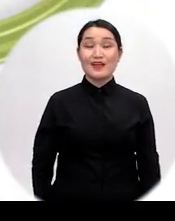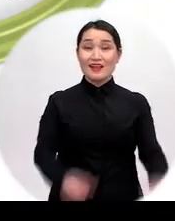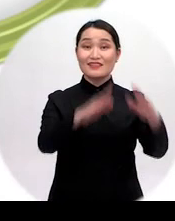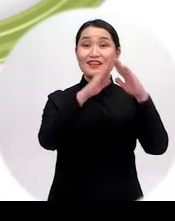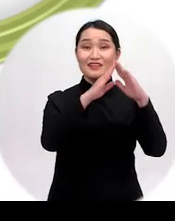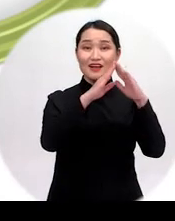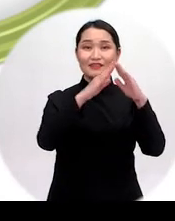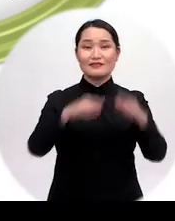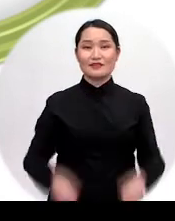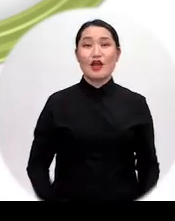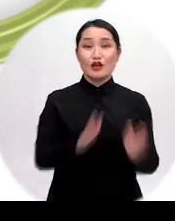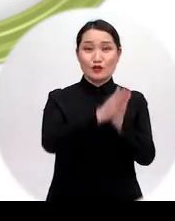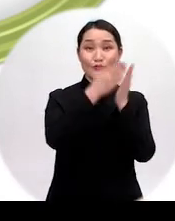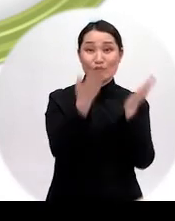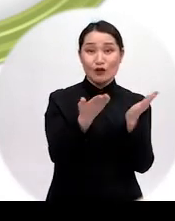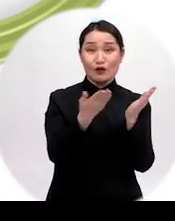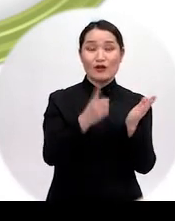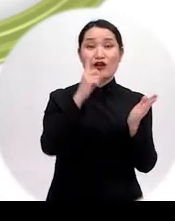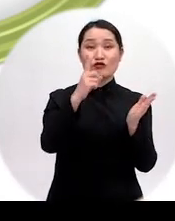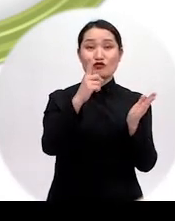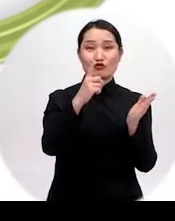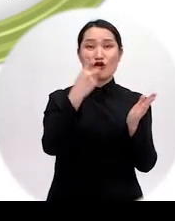За гэрийн даалгавраа өгье. Сурах бичгийн